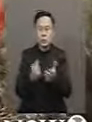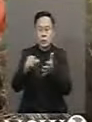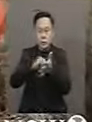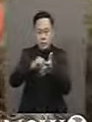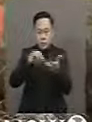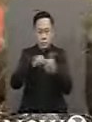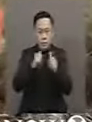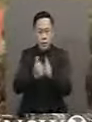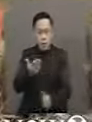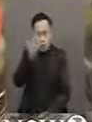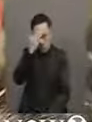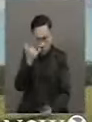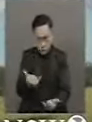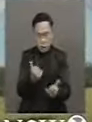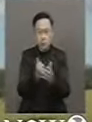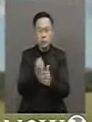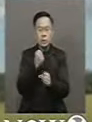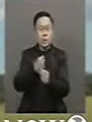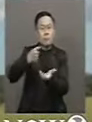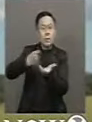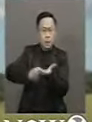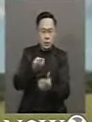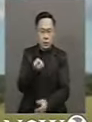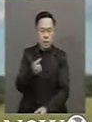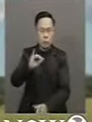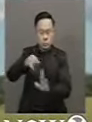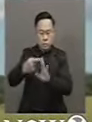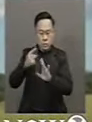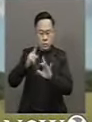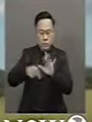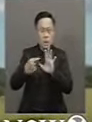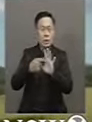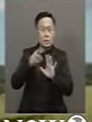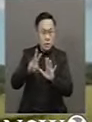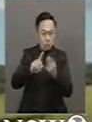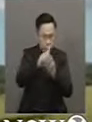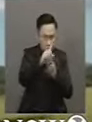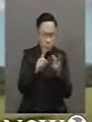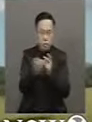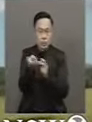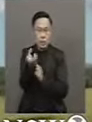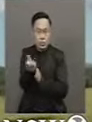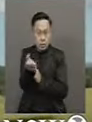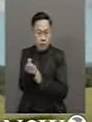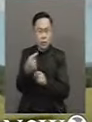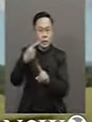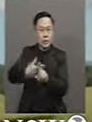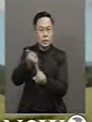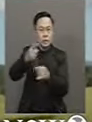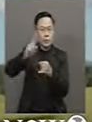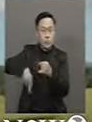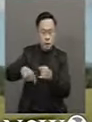แก้ไขปัญหาเฉพาะหน้าก็เดี๋ยวจะจัดให้ประกันราคาข้าวเจ้าก่อนที่ข้าวเหนียวนาปีปีนี้จะเก็บเกี่ยวช่วงปลายเดือน